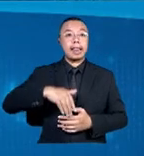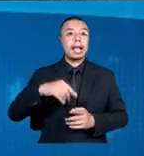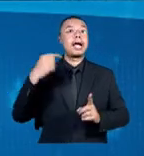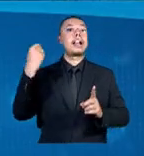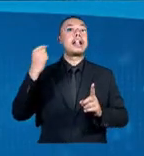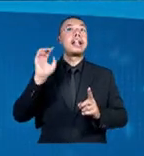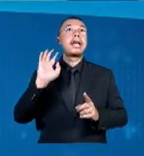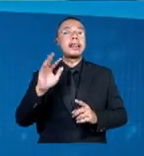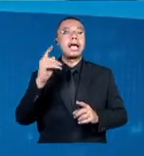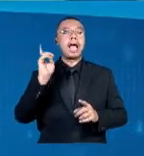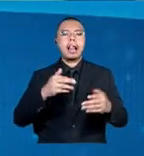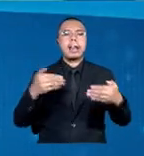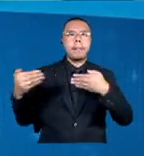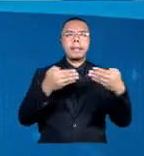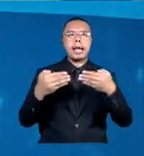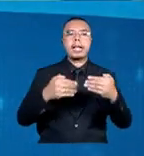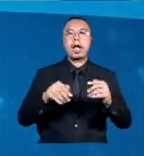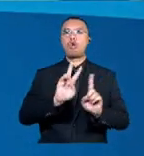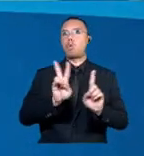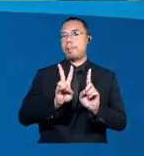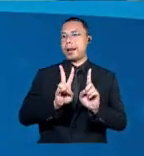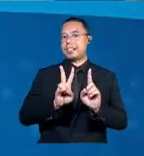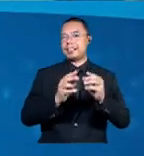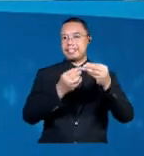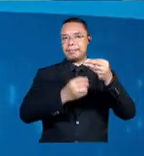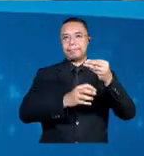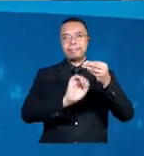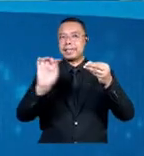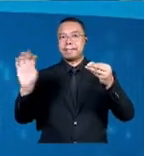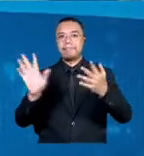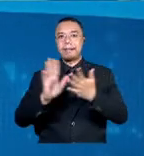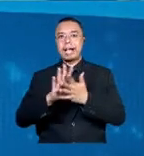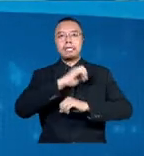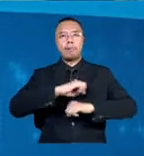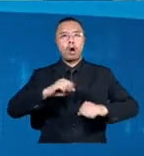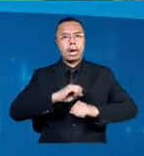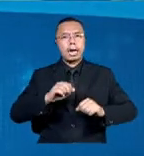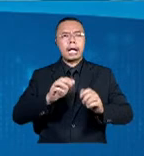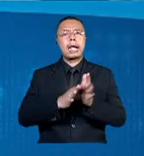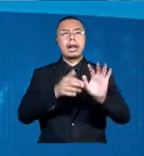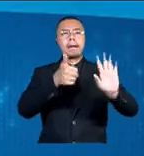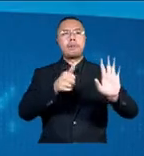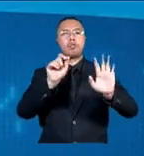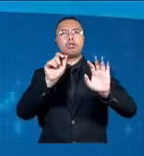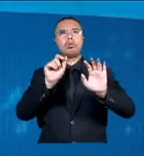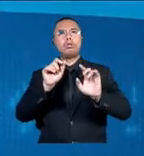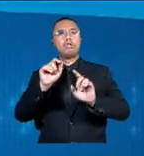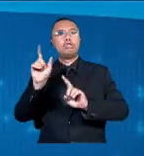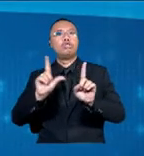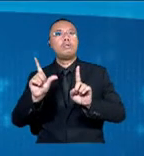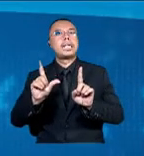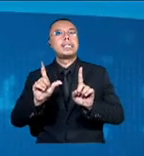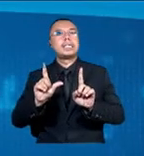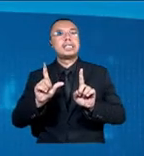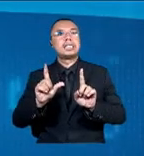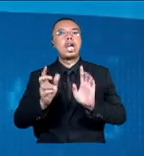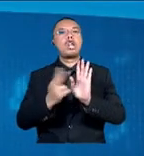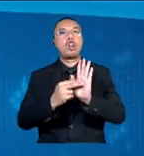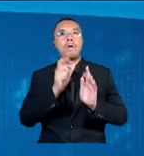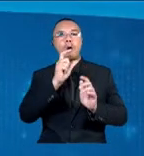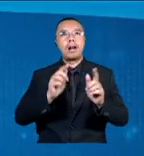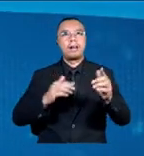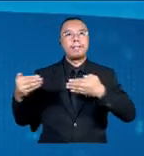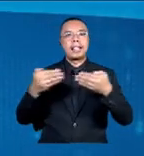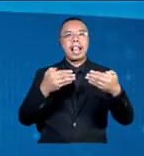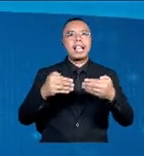akan dipertandingkan ada 12 cabang olahraga dan 617 nomor pertandingan